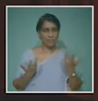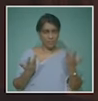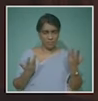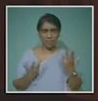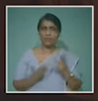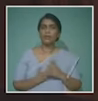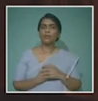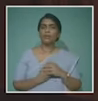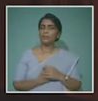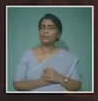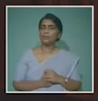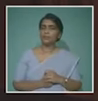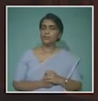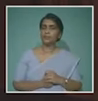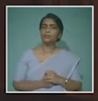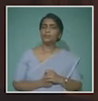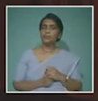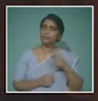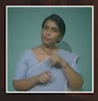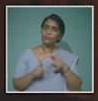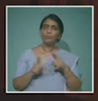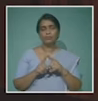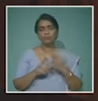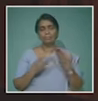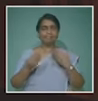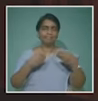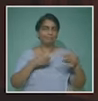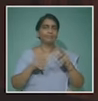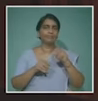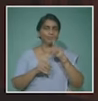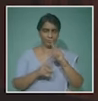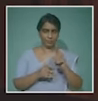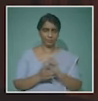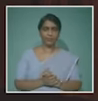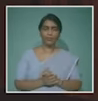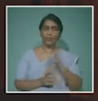பேசுகின்றவர்களின் பேச்சை கேட்டு இந்த மக்கள் திசை திரும்புவதன் ஊடாக நடக்கின்ற தவறுகளிலே நான் அதனை பார்க்கின்றேன்.